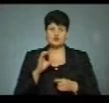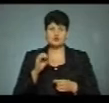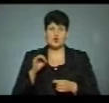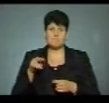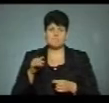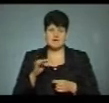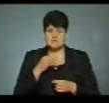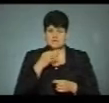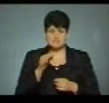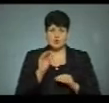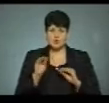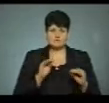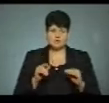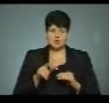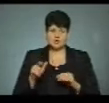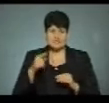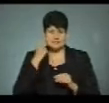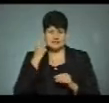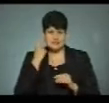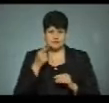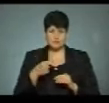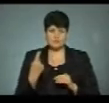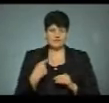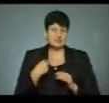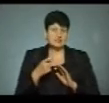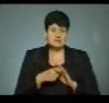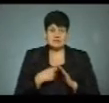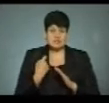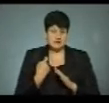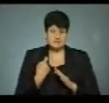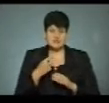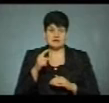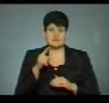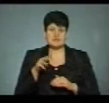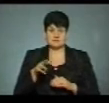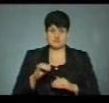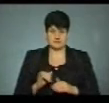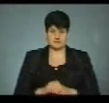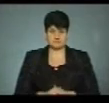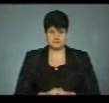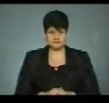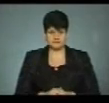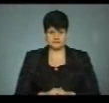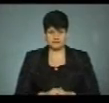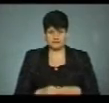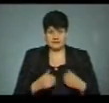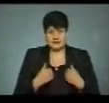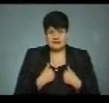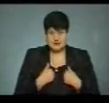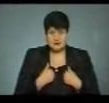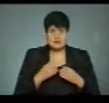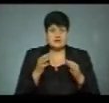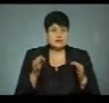розповів, що про розміщення людей з Китаю на Тернопільщині він дізнався із засобів масової інформації. Я